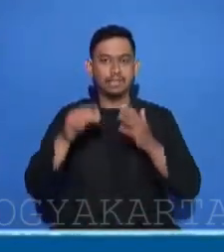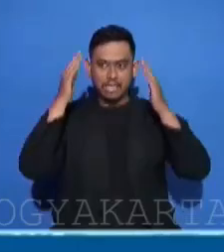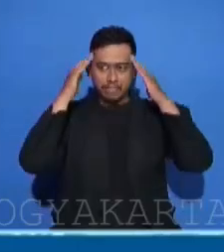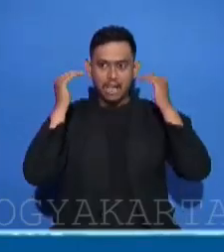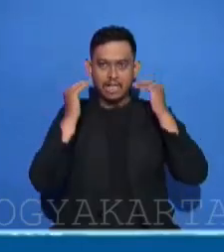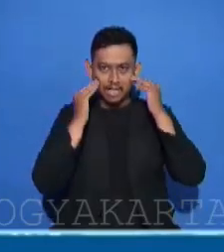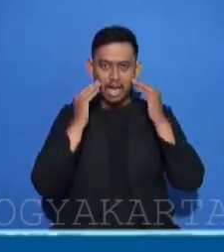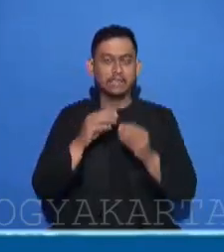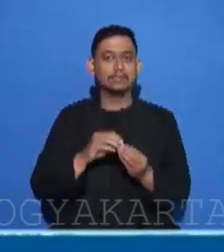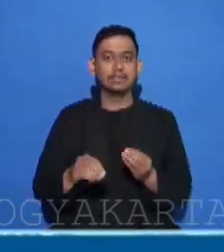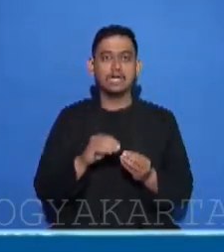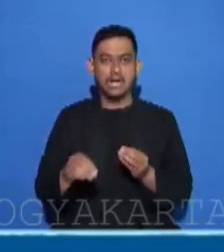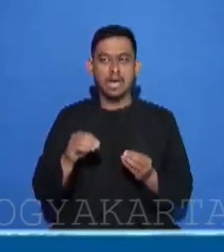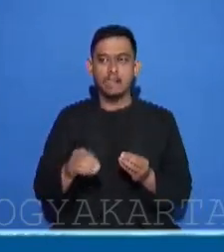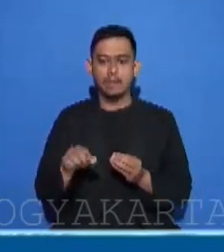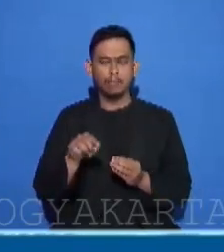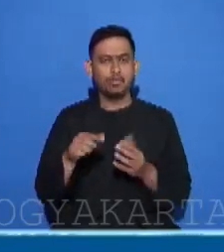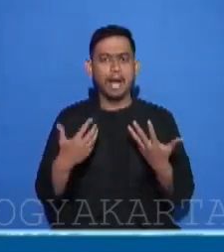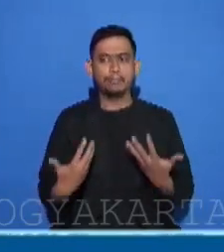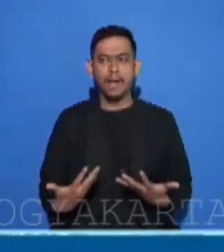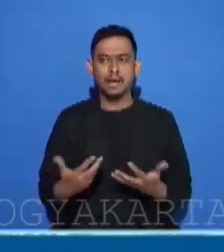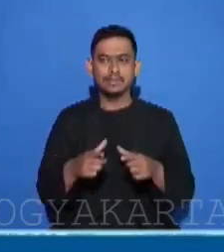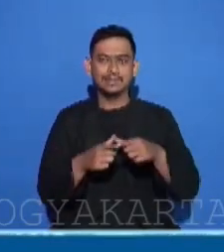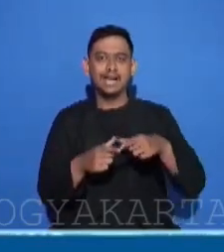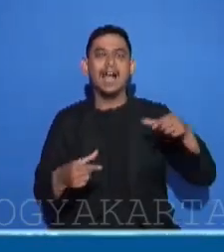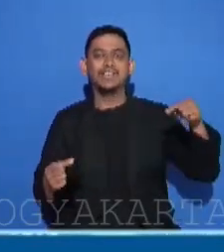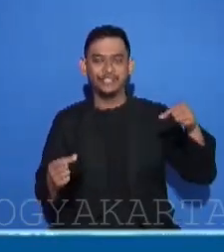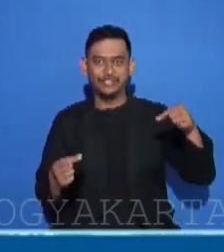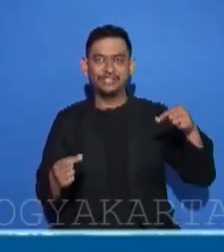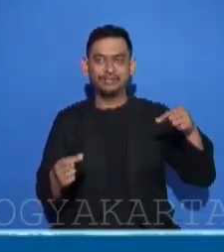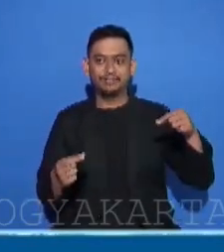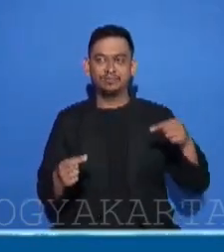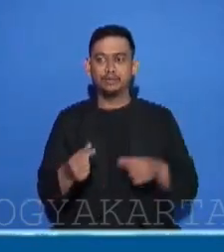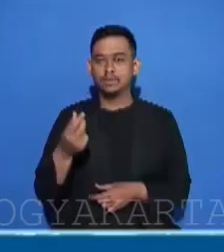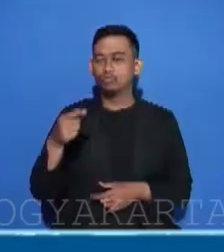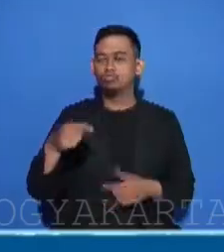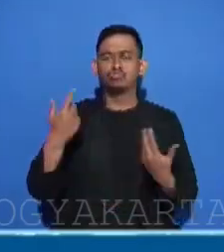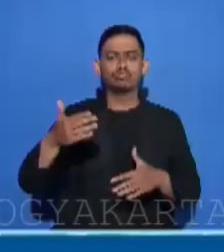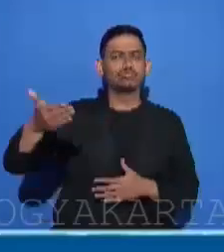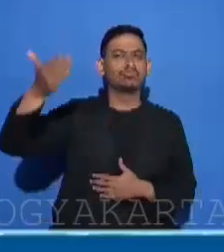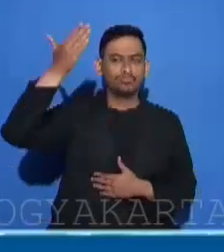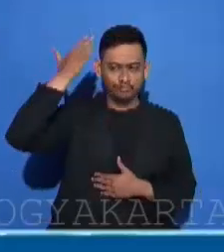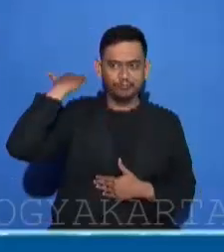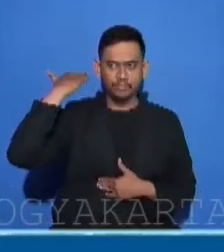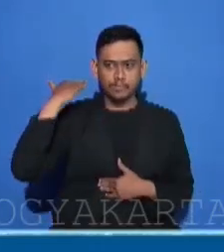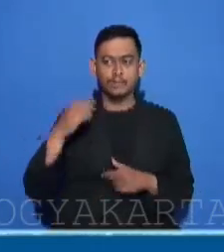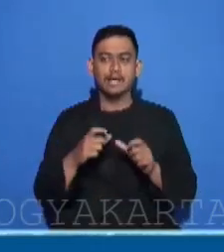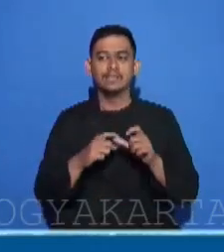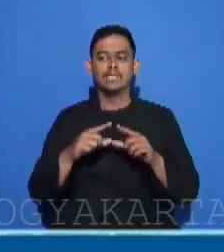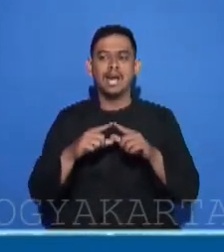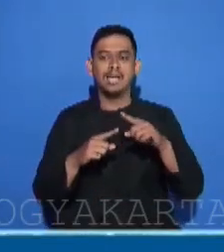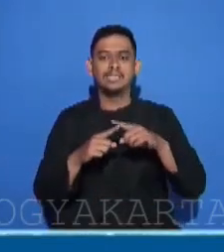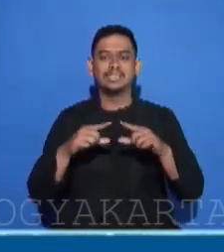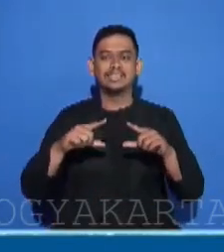ingkang gada bobot Inggil Inggih meniko tanaman soto kawit zaman kawuri tanaman soto ingkang kawastanan soto Forester